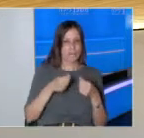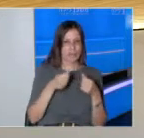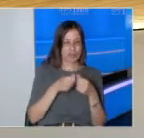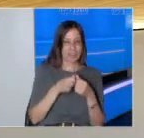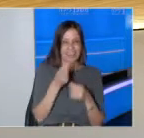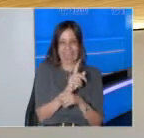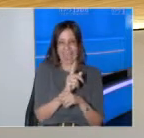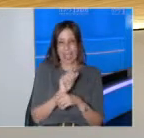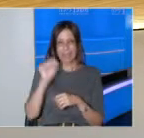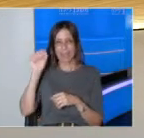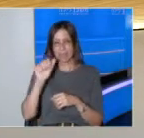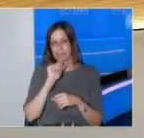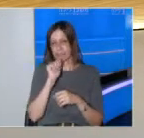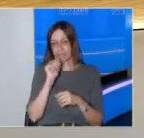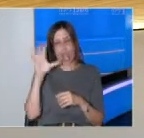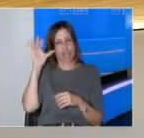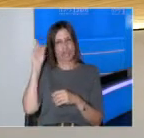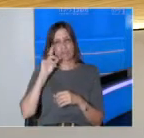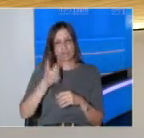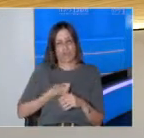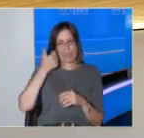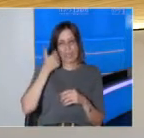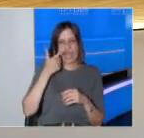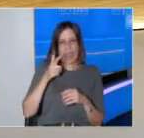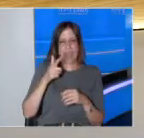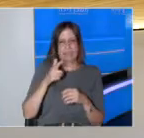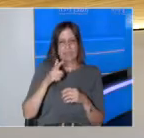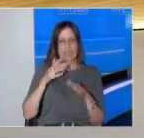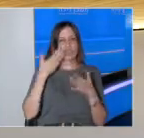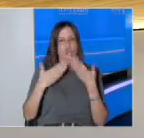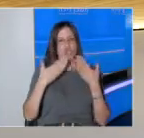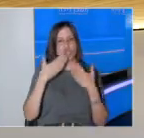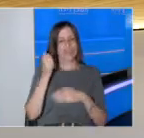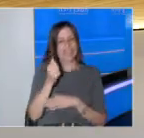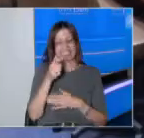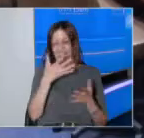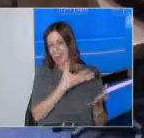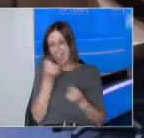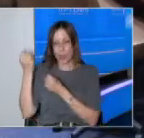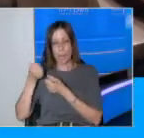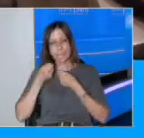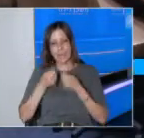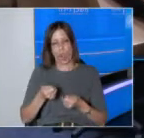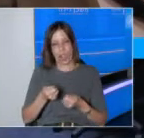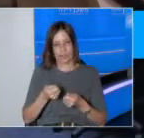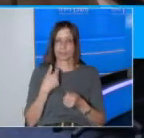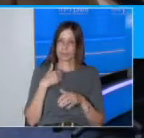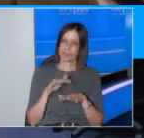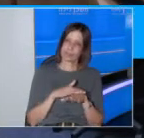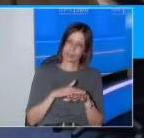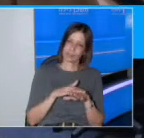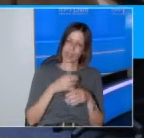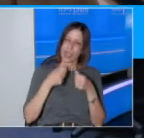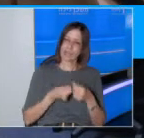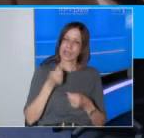גביר סירב להקשיב למי שניהל את מליאת הכנסת, חבר הכנסת טיבי, ופונה בכוח. הנה. סליחה, חבר הכנסת בן